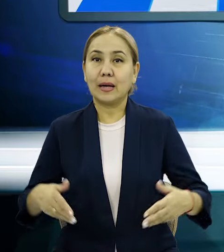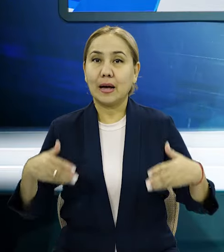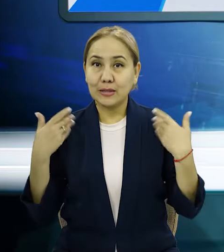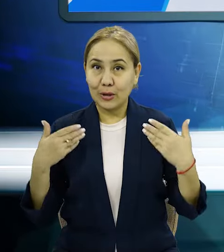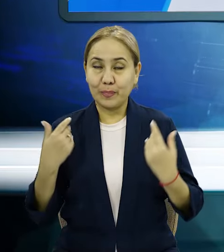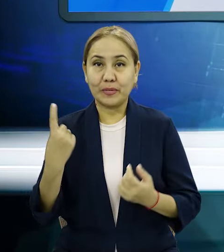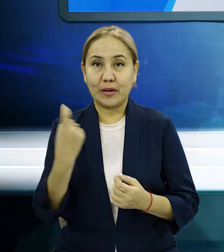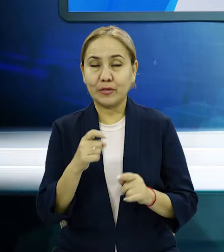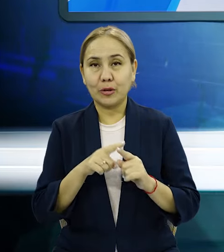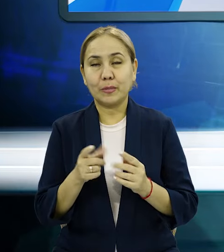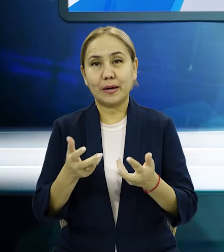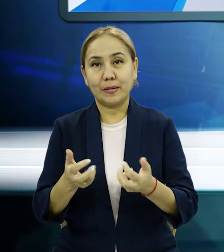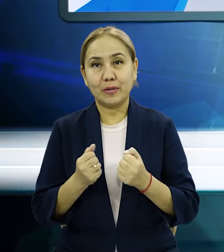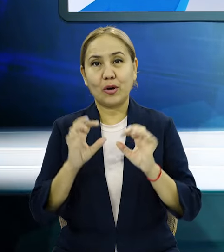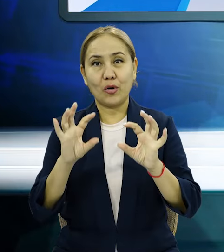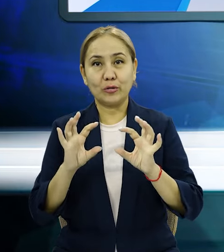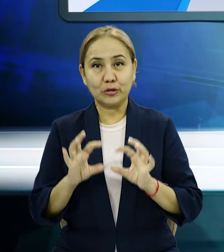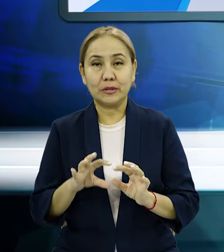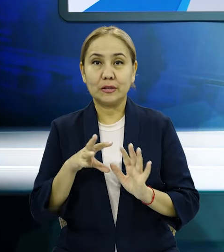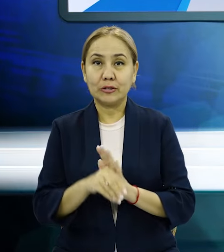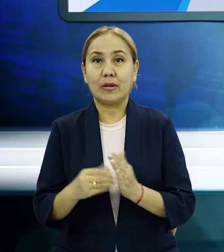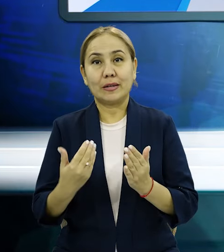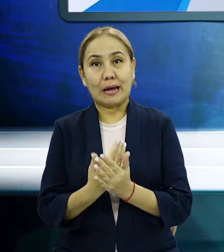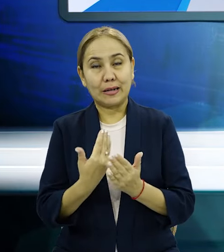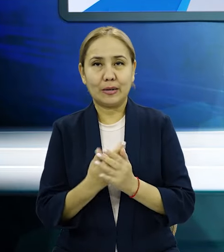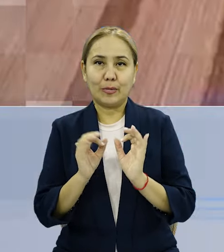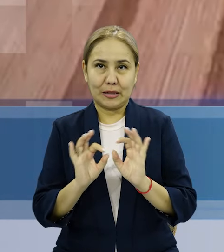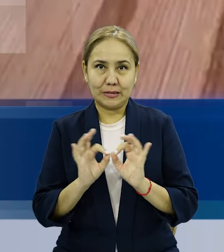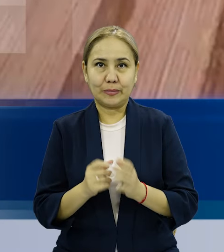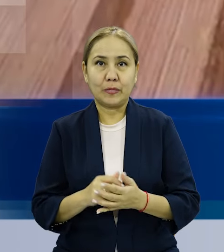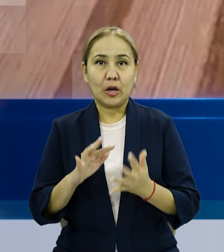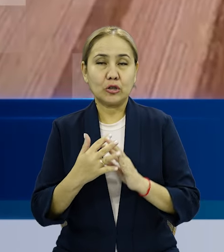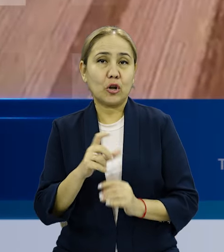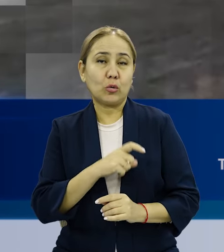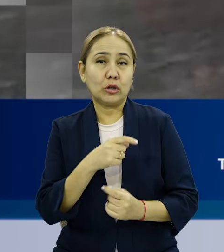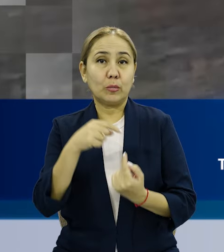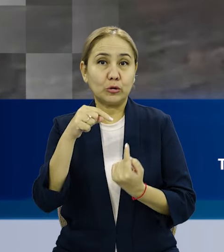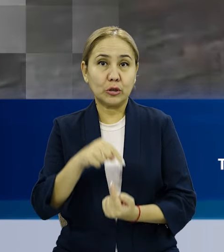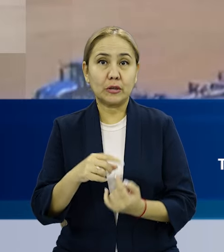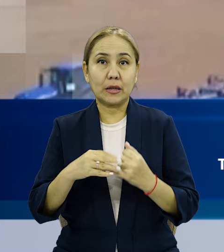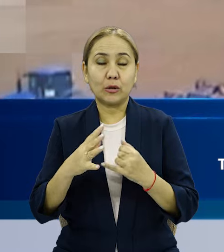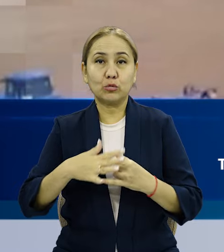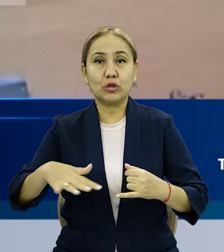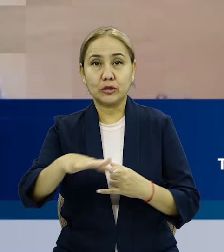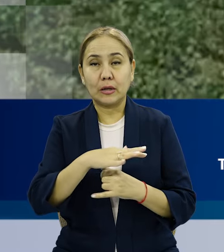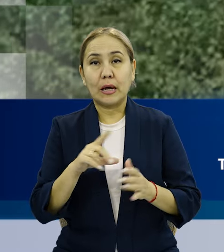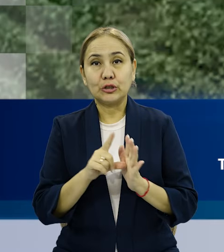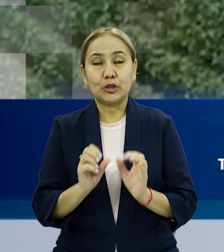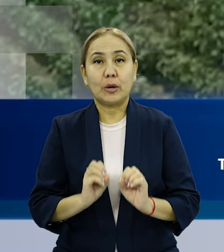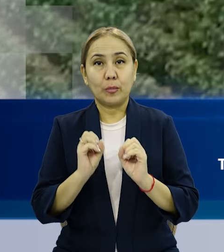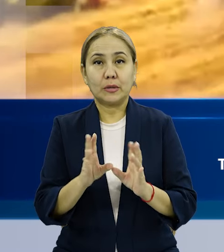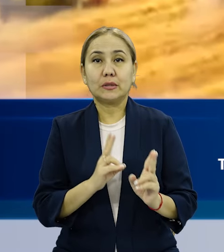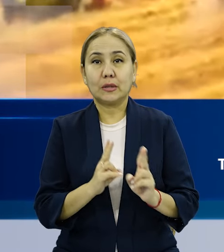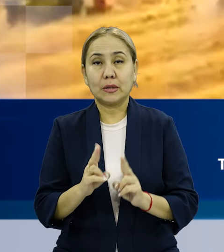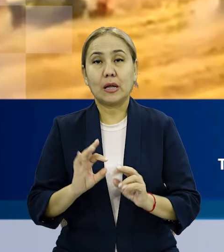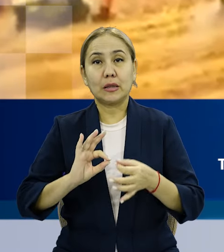Assalomu alaykum. Hafta davomida qabul qilingan qonunchilikdagi yangiliklar bilan tanishing. Qishloq xo'jaligiga mo'ljallangan yer uchastkalarini ijaraga berish